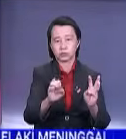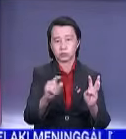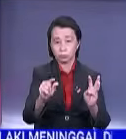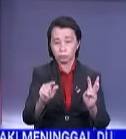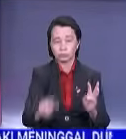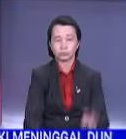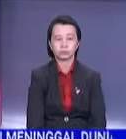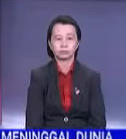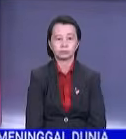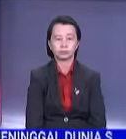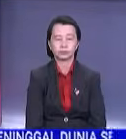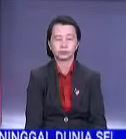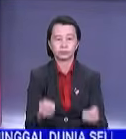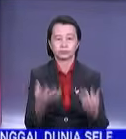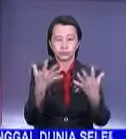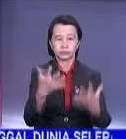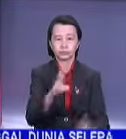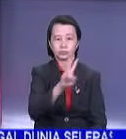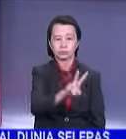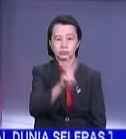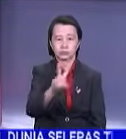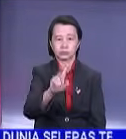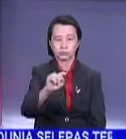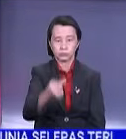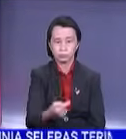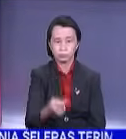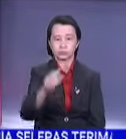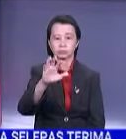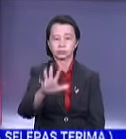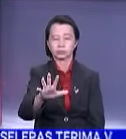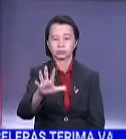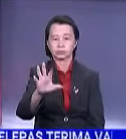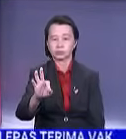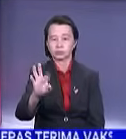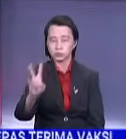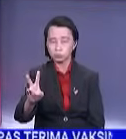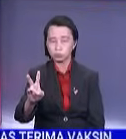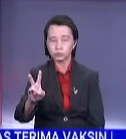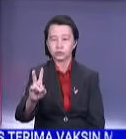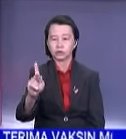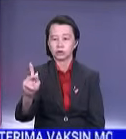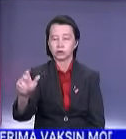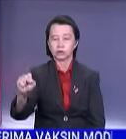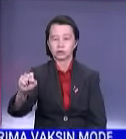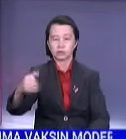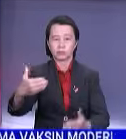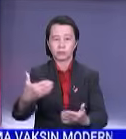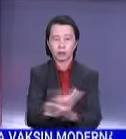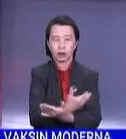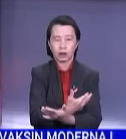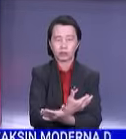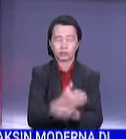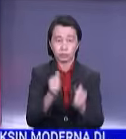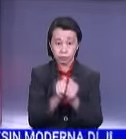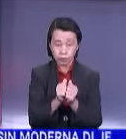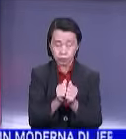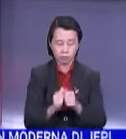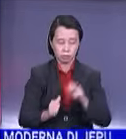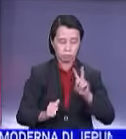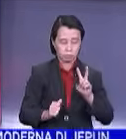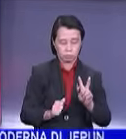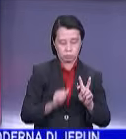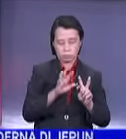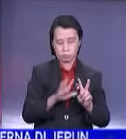Hai sebanyak 20 2597 cash baru kau Beat 19 dengan